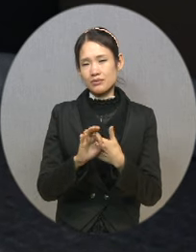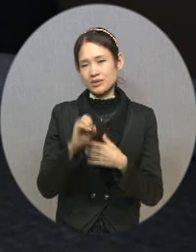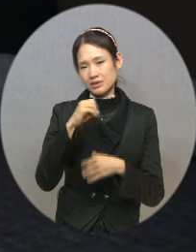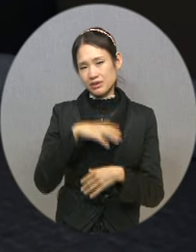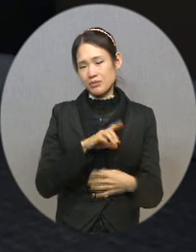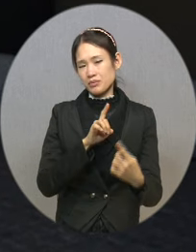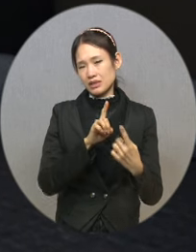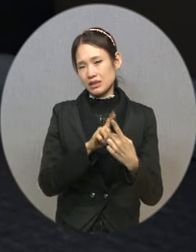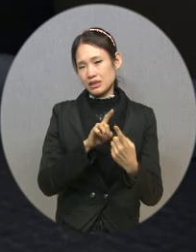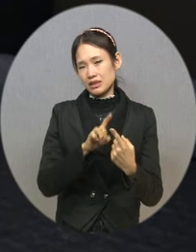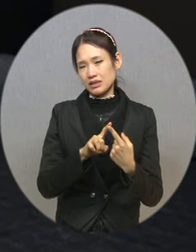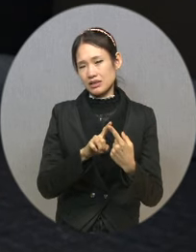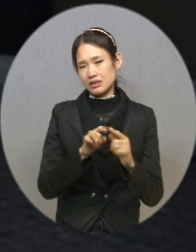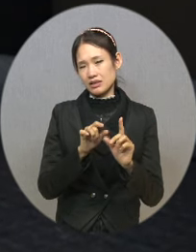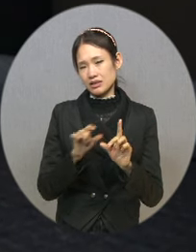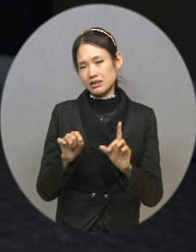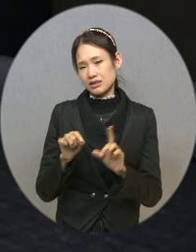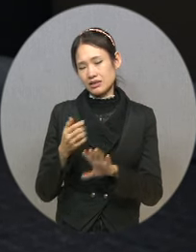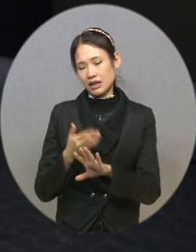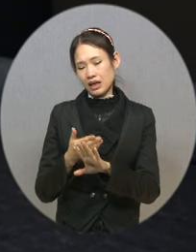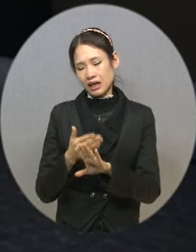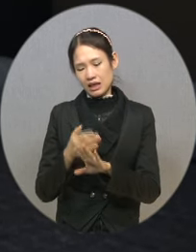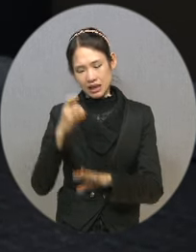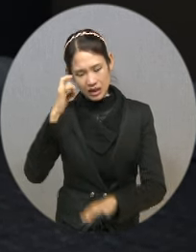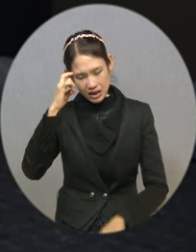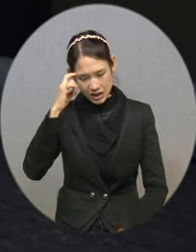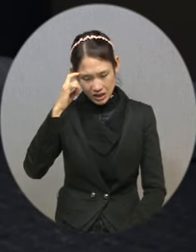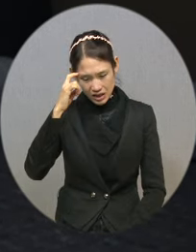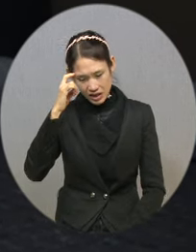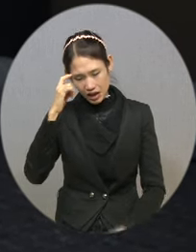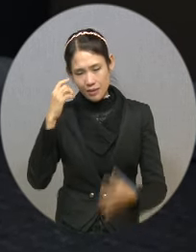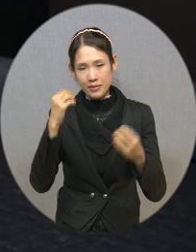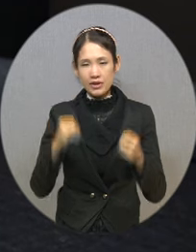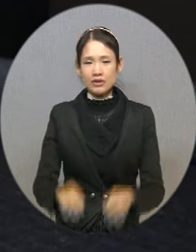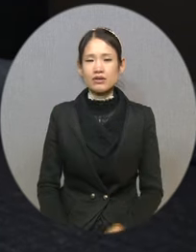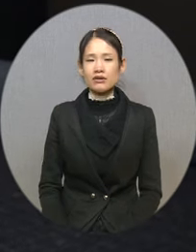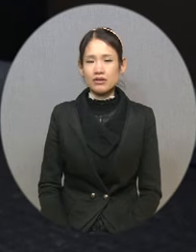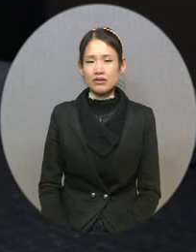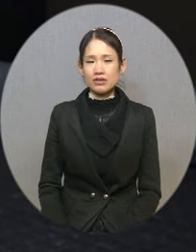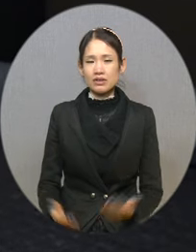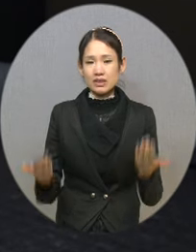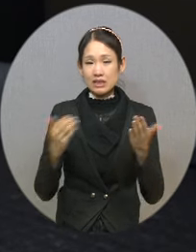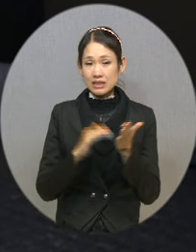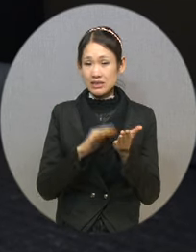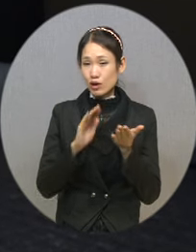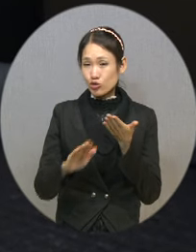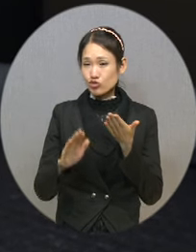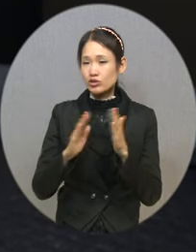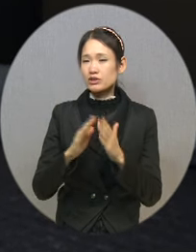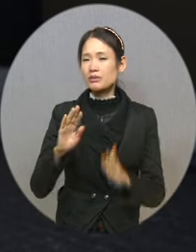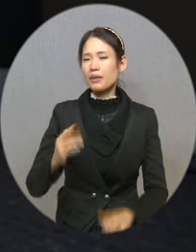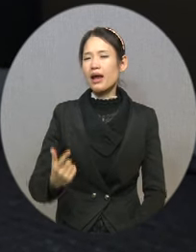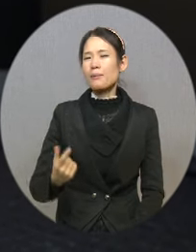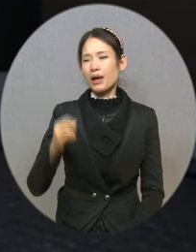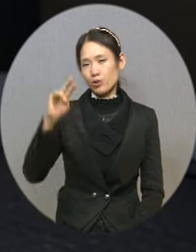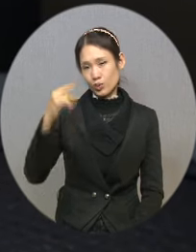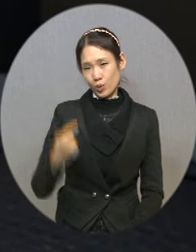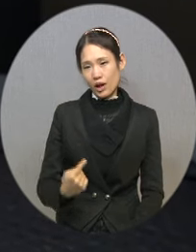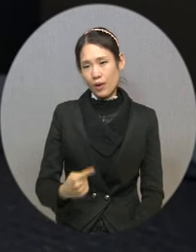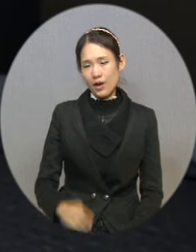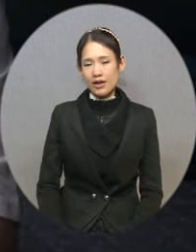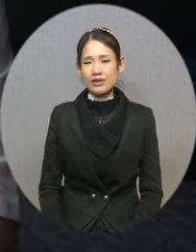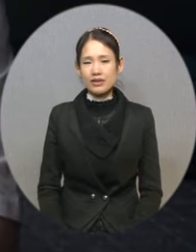그런 부분이 또 일상에 또 다른 신경을 써야 되는 부분이어서 일과가 끝나면 집에 바로 오는 편입니다.